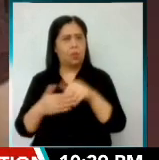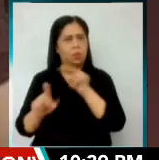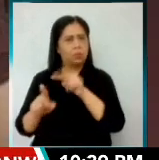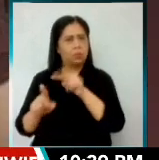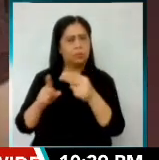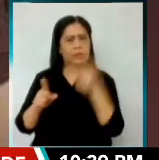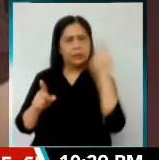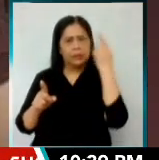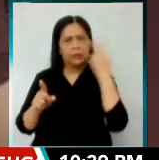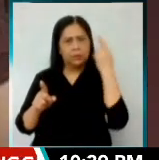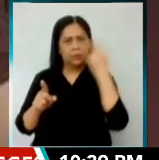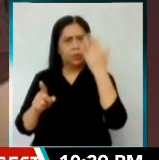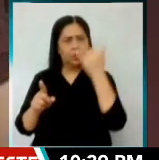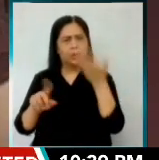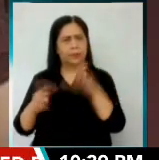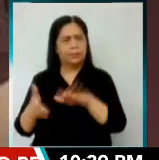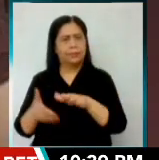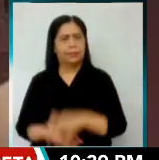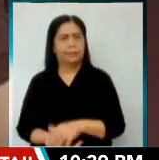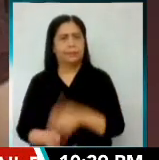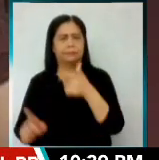krimen.